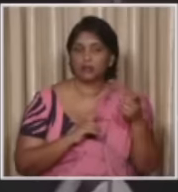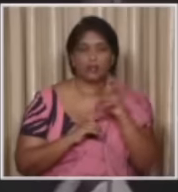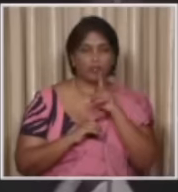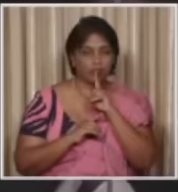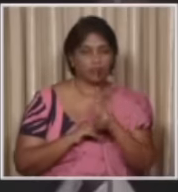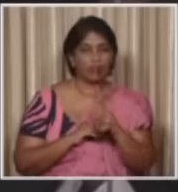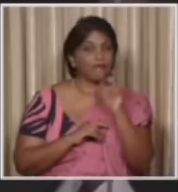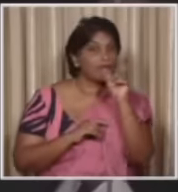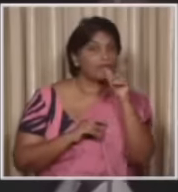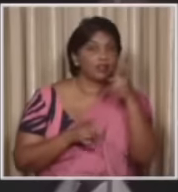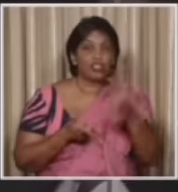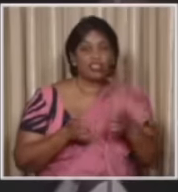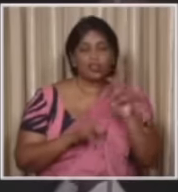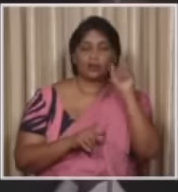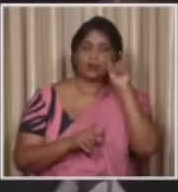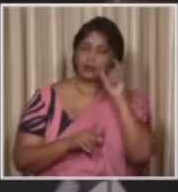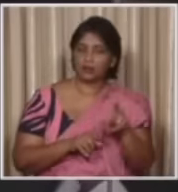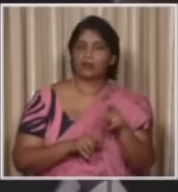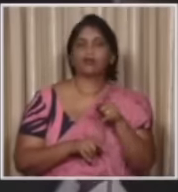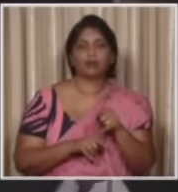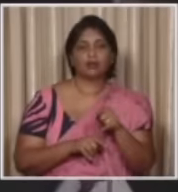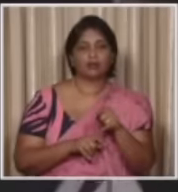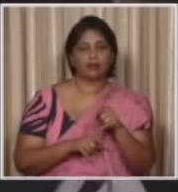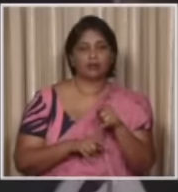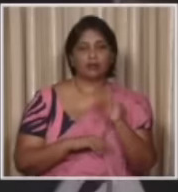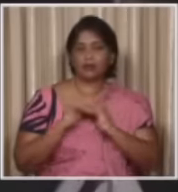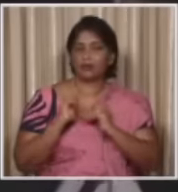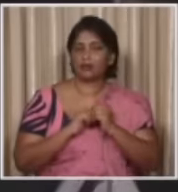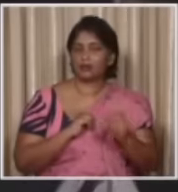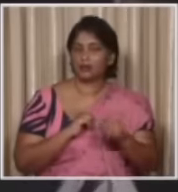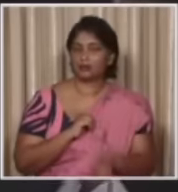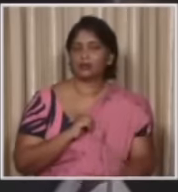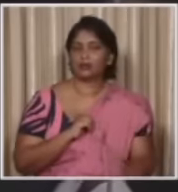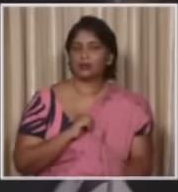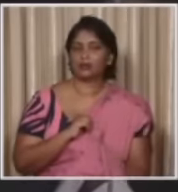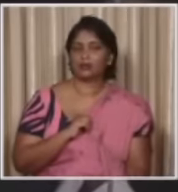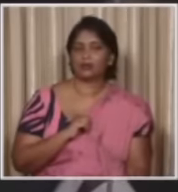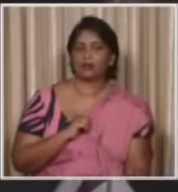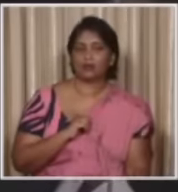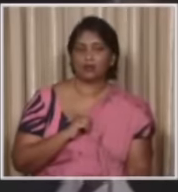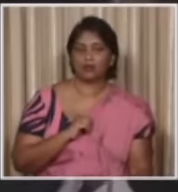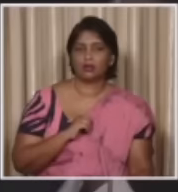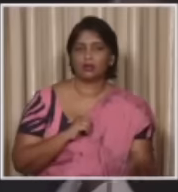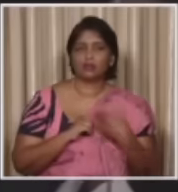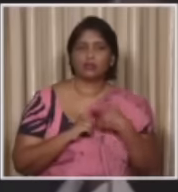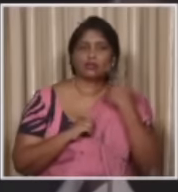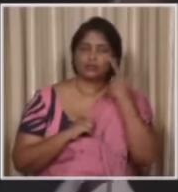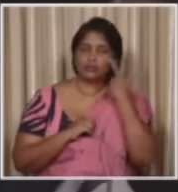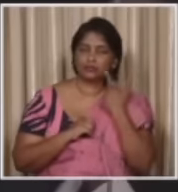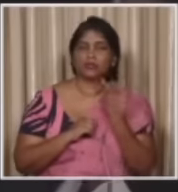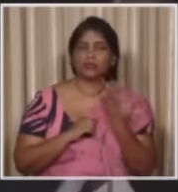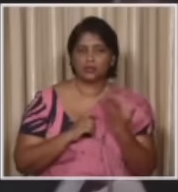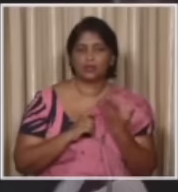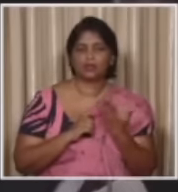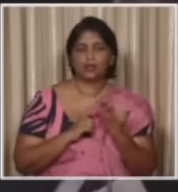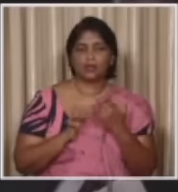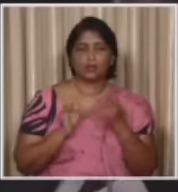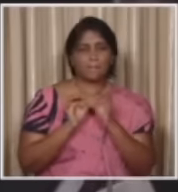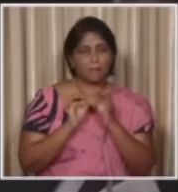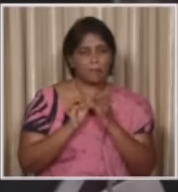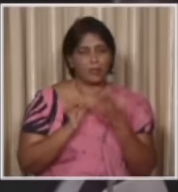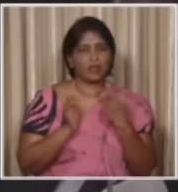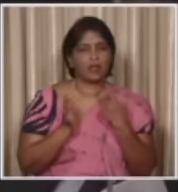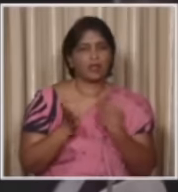වචනේ හොයාගන්න YouTube එකෙන් එතකොට ඒවා ඒක අදාලා කරගන්න පුළුවන් මට මට කනගාටු මොනක්වත් නෑ අපේ බකේ බාගර මැතිතුමා